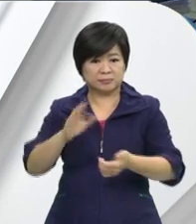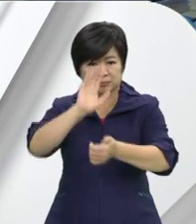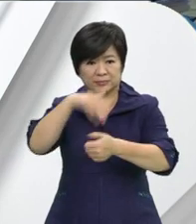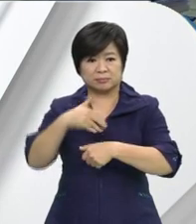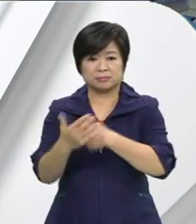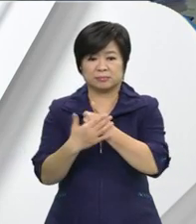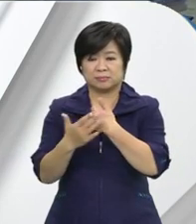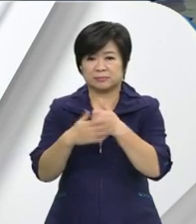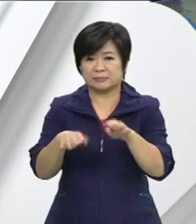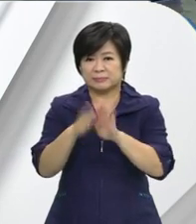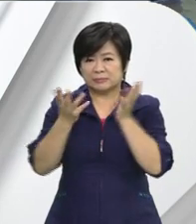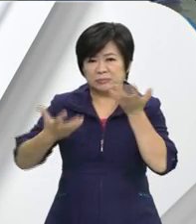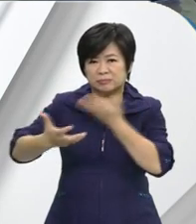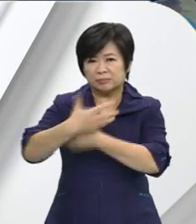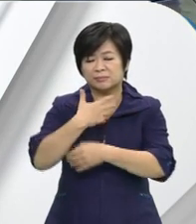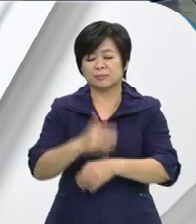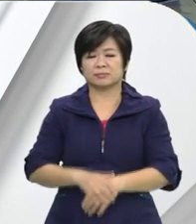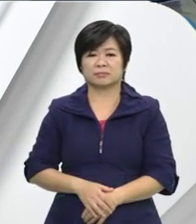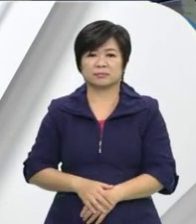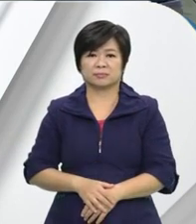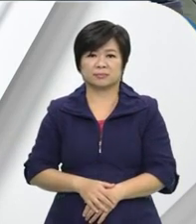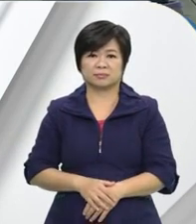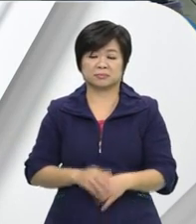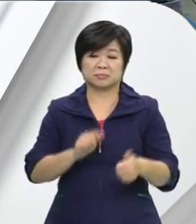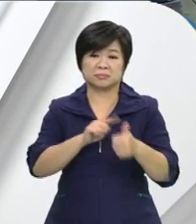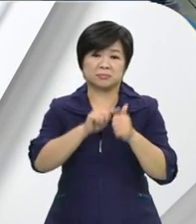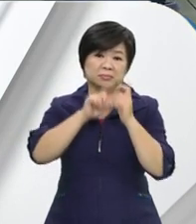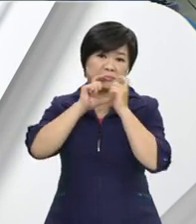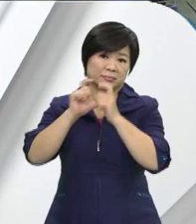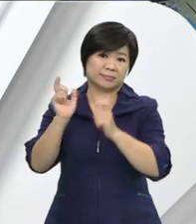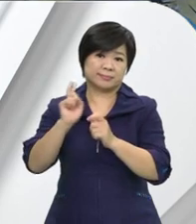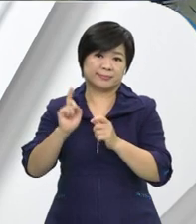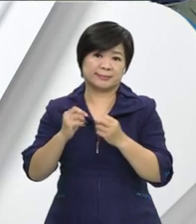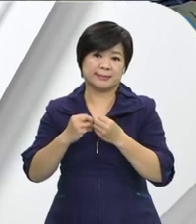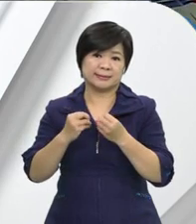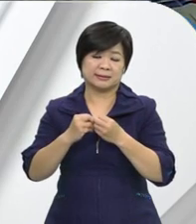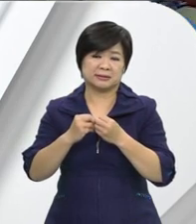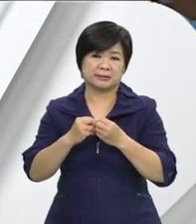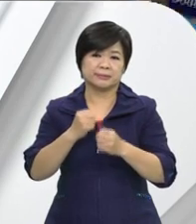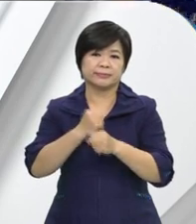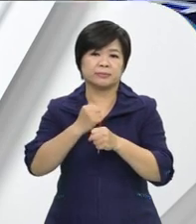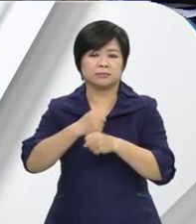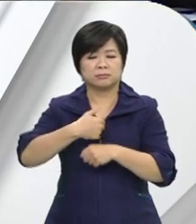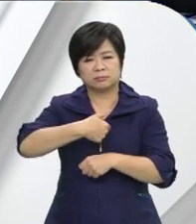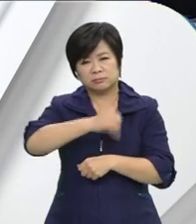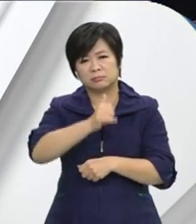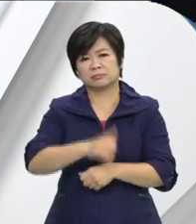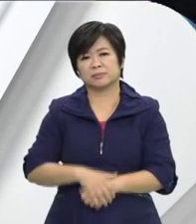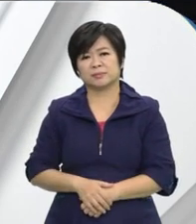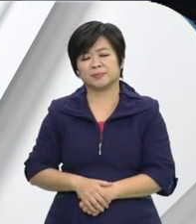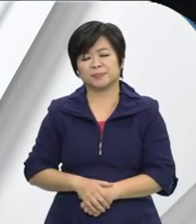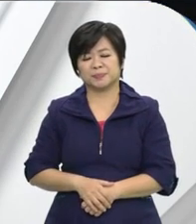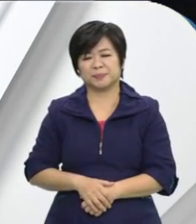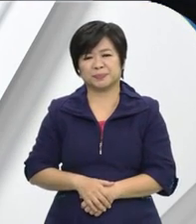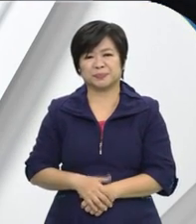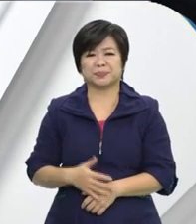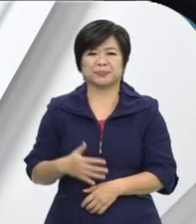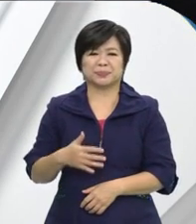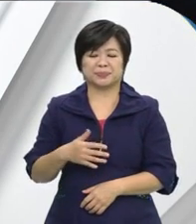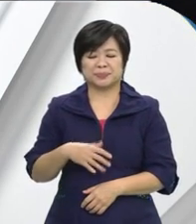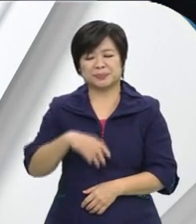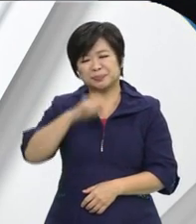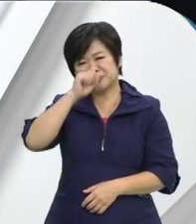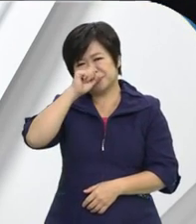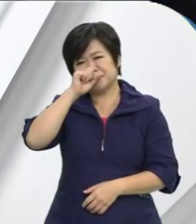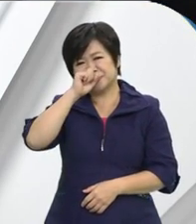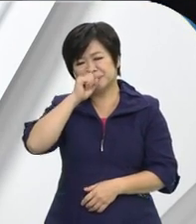爱开始杂的嘞，哎呀嘛，哦，去上班了，哦，嗯，啊，好啦好啦，跟